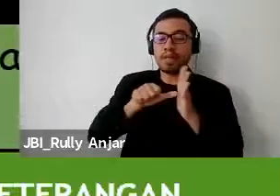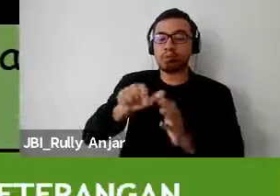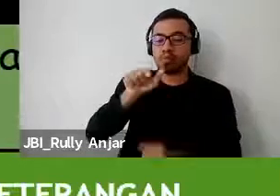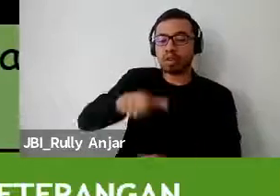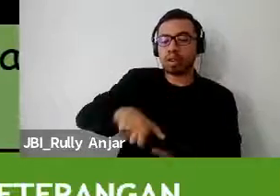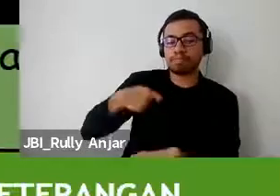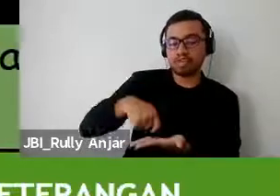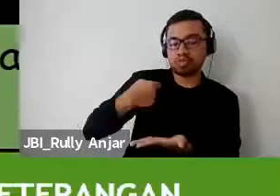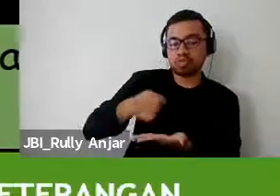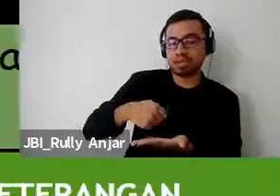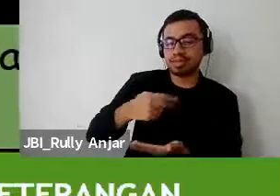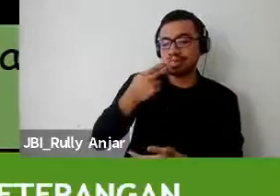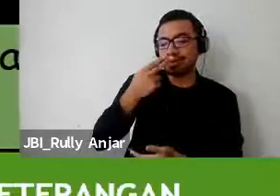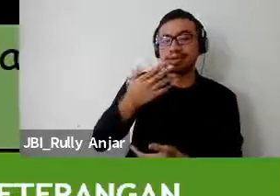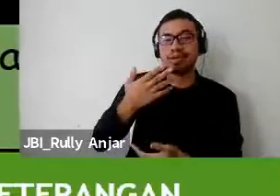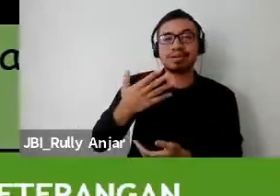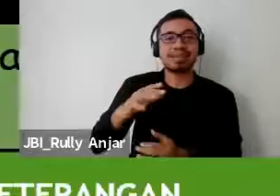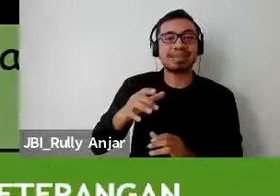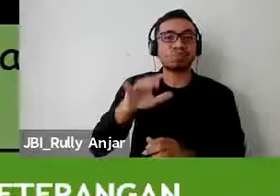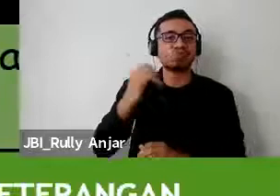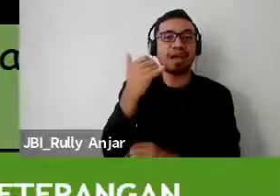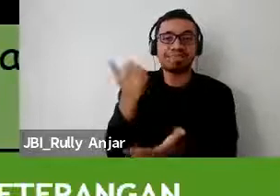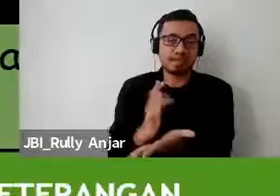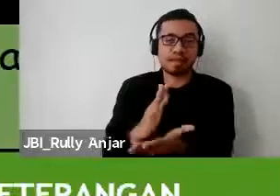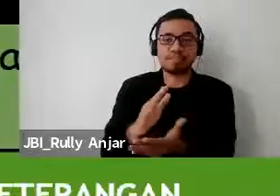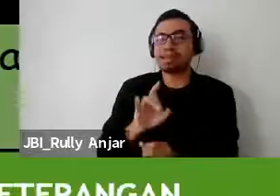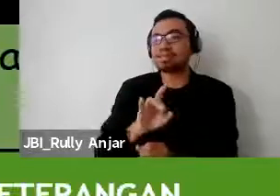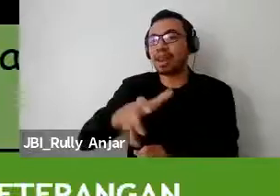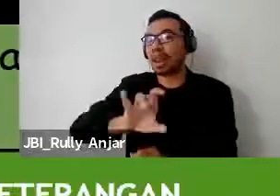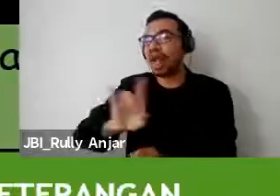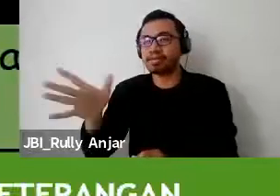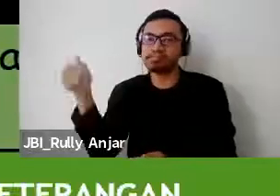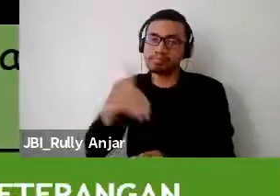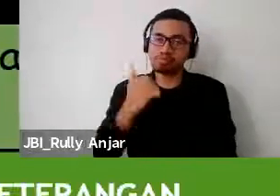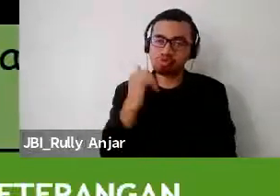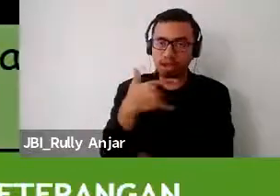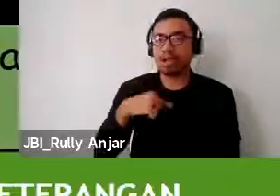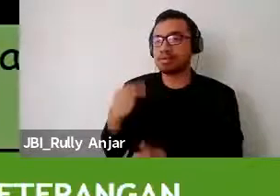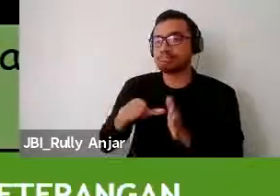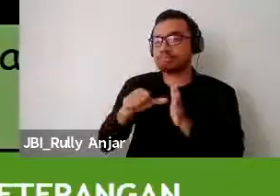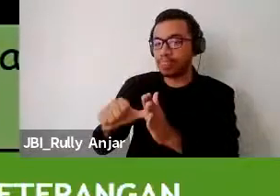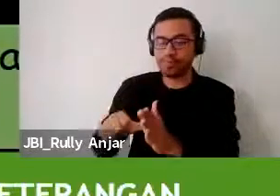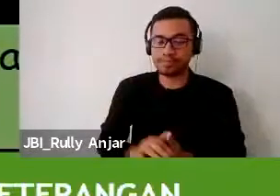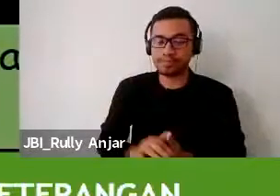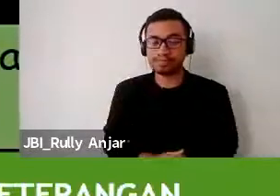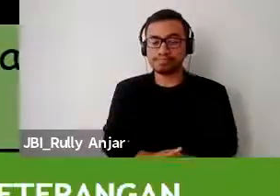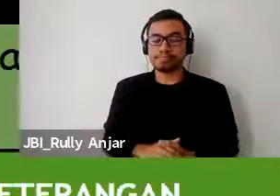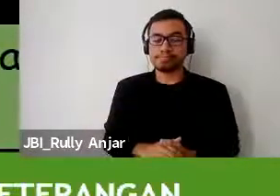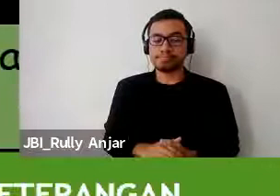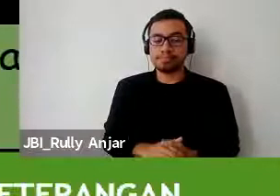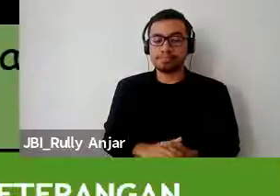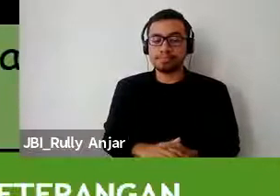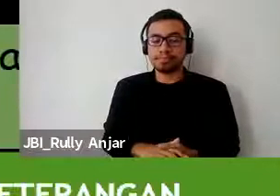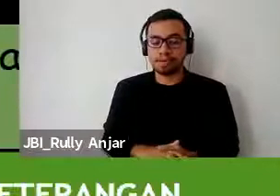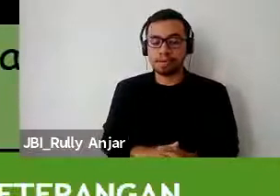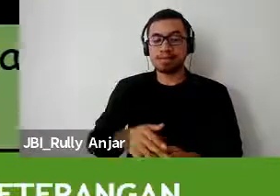bantuan sosial bagi DTKS dan masyarakat terdampak COVID. Kemudian bidang pengamanan dan gakum adalah operasi Trantibum untuk